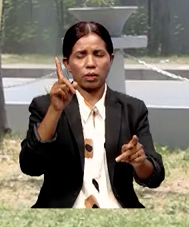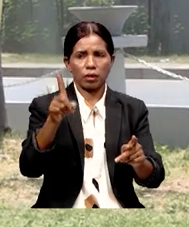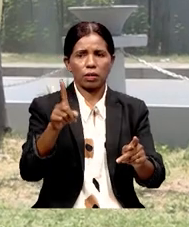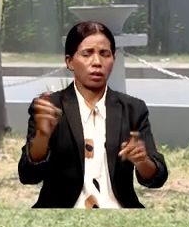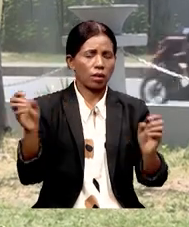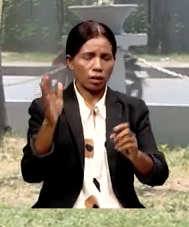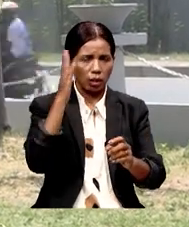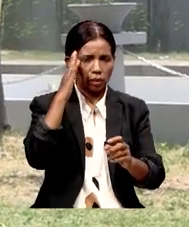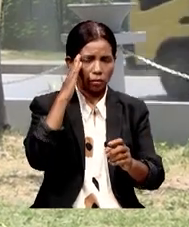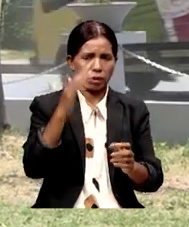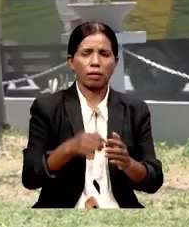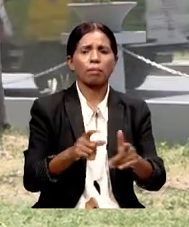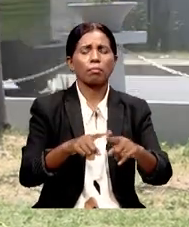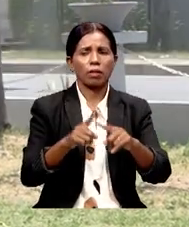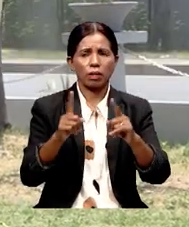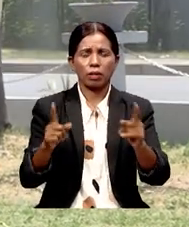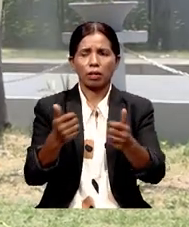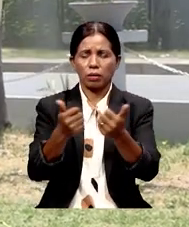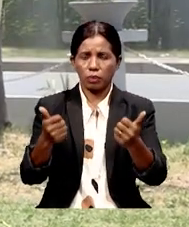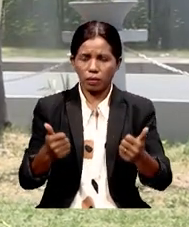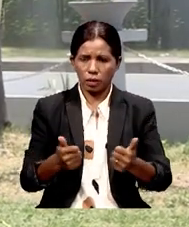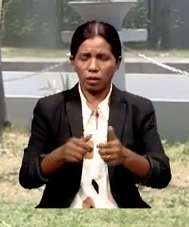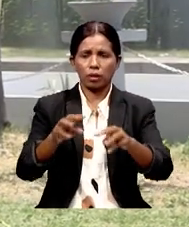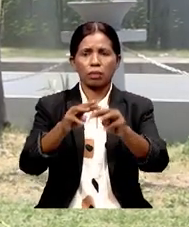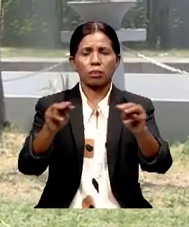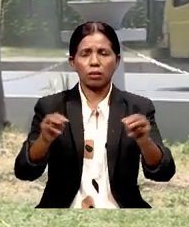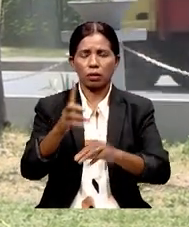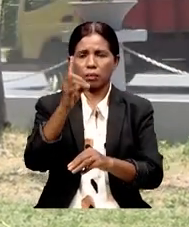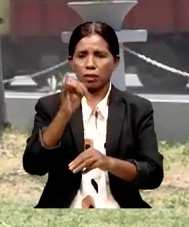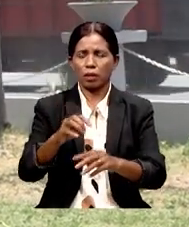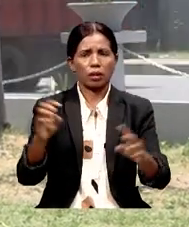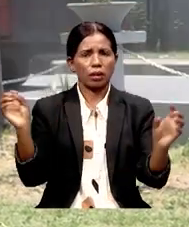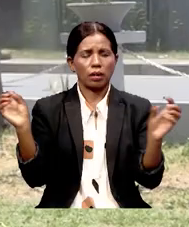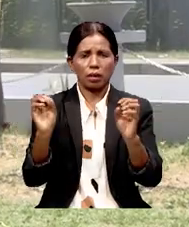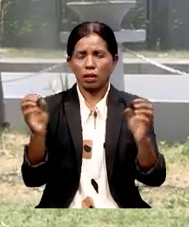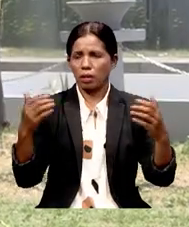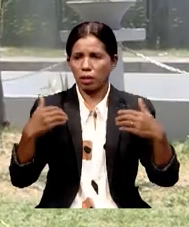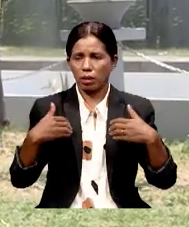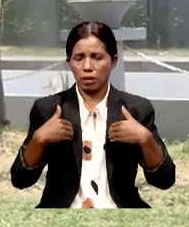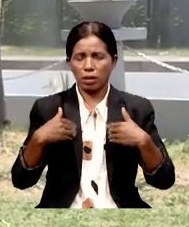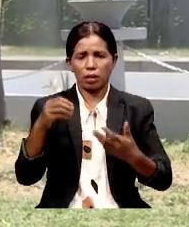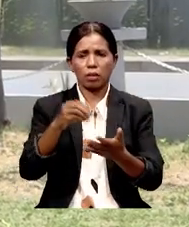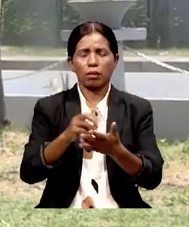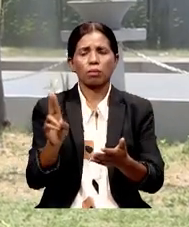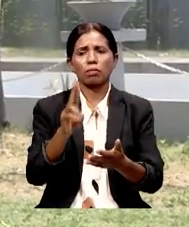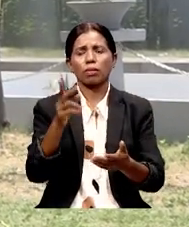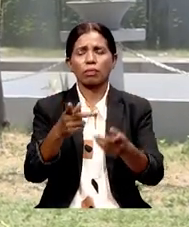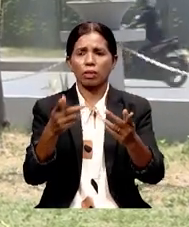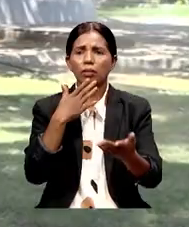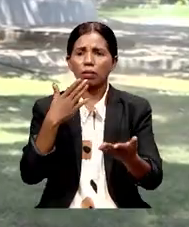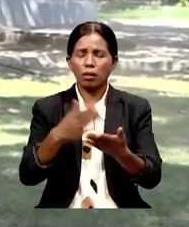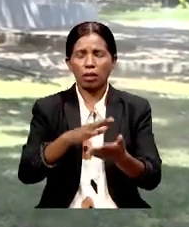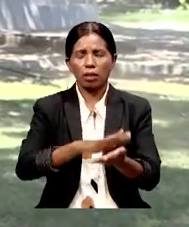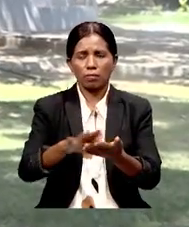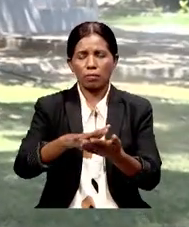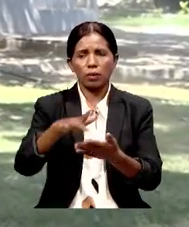lahe konsensia mai be ba autoridade local município de Linian maklaia gestão da mesma cadia cote hamos força